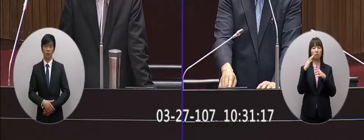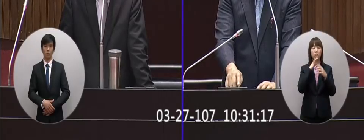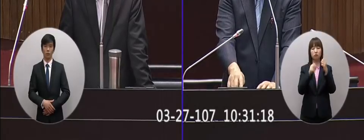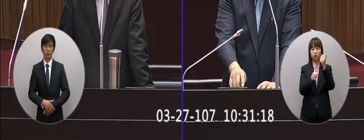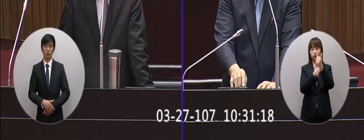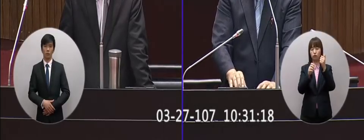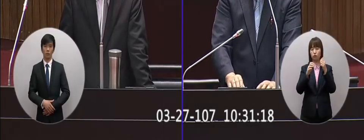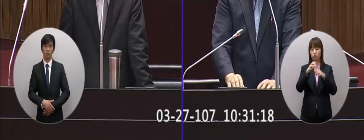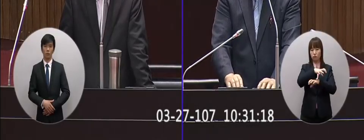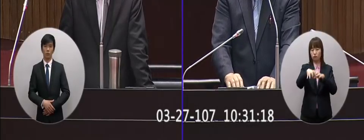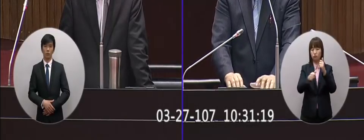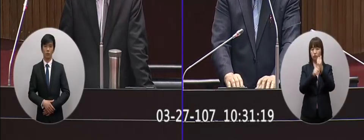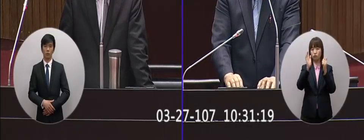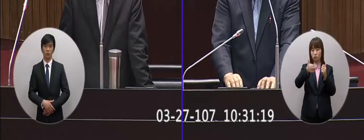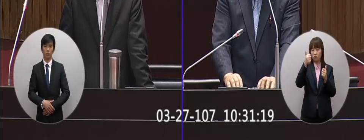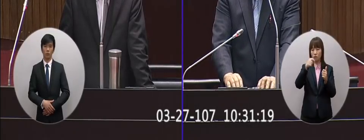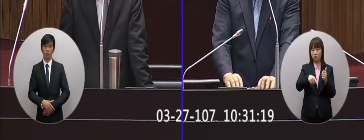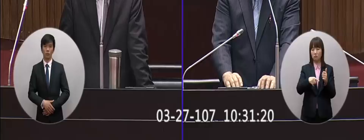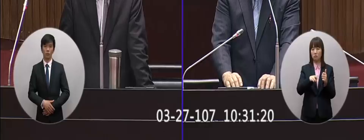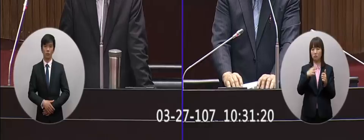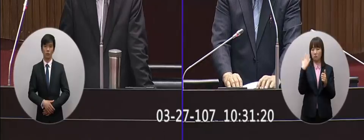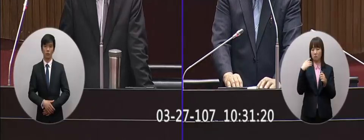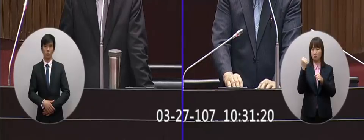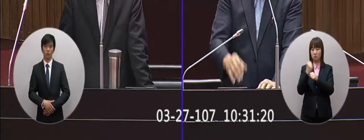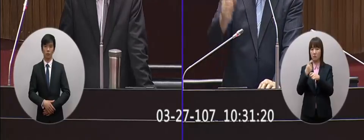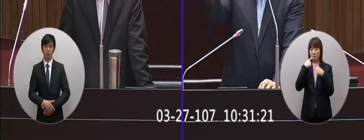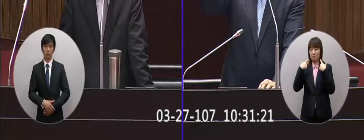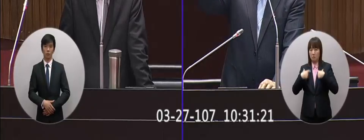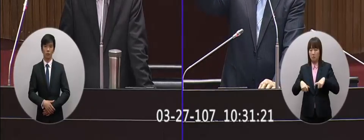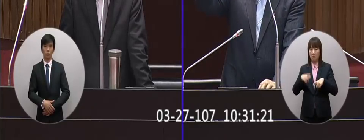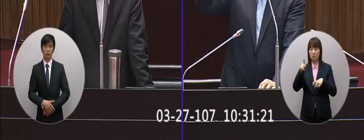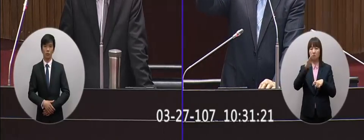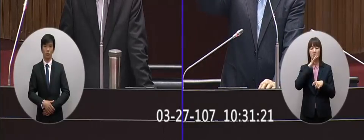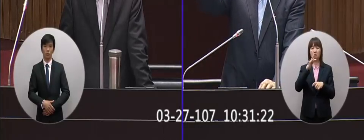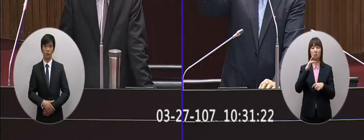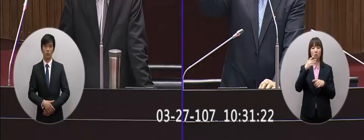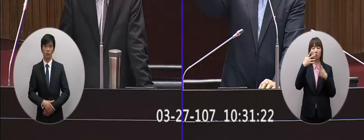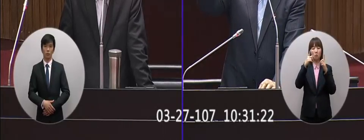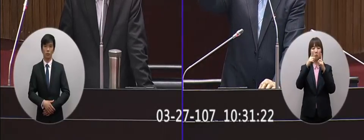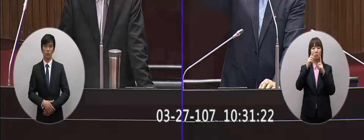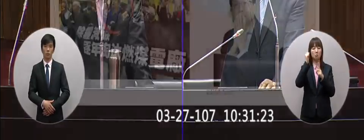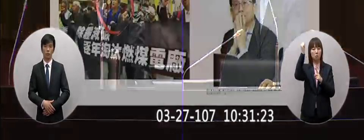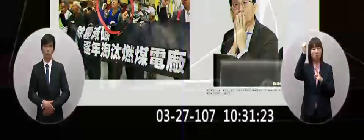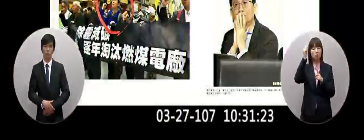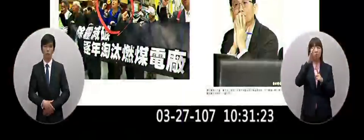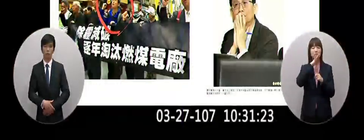长了。詹顺贵当律师的时候，高举环评、